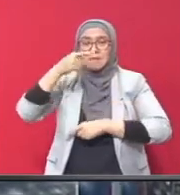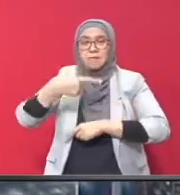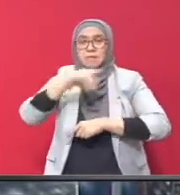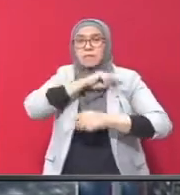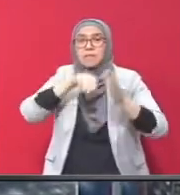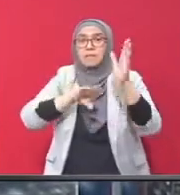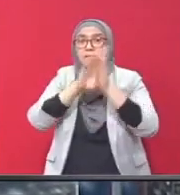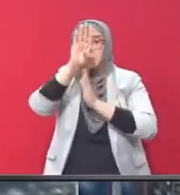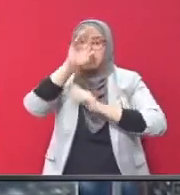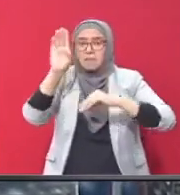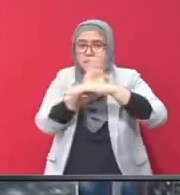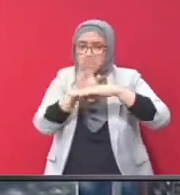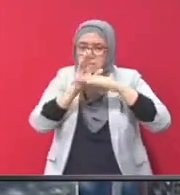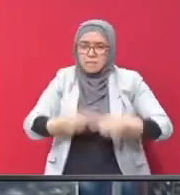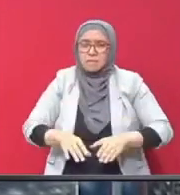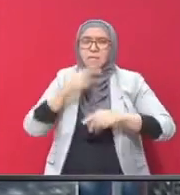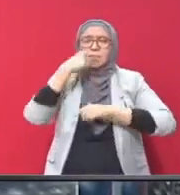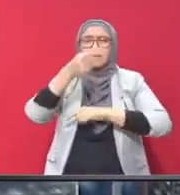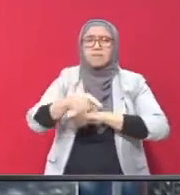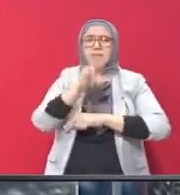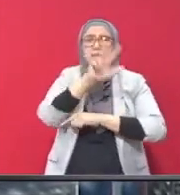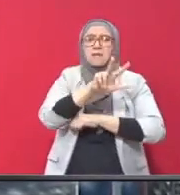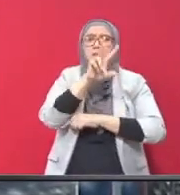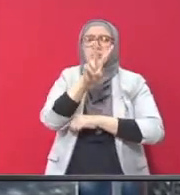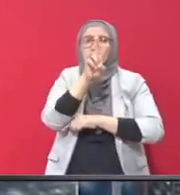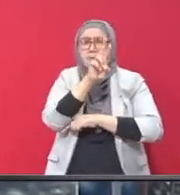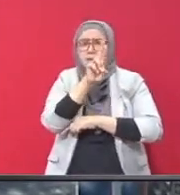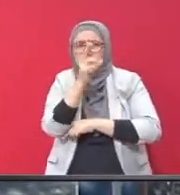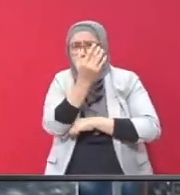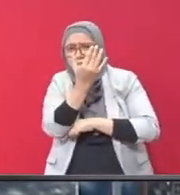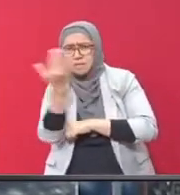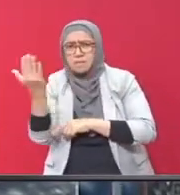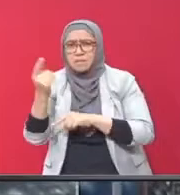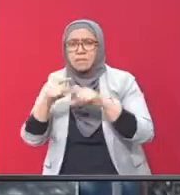menyatakan bahwa jika Pulau